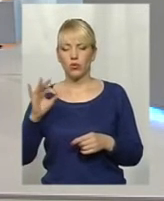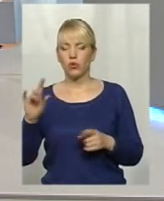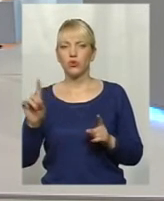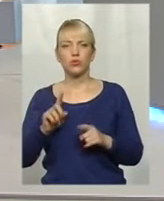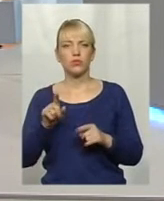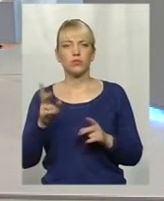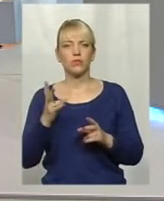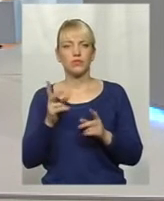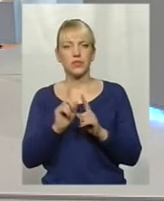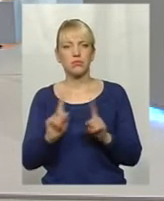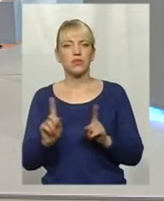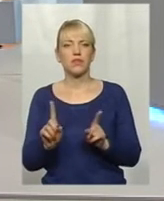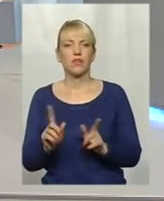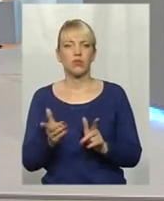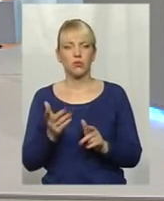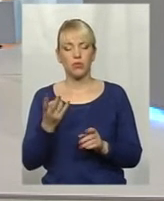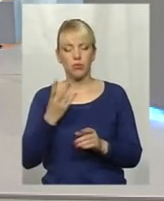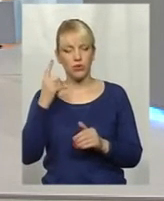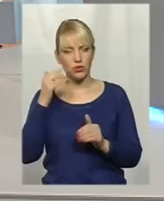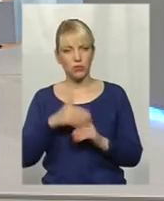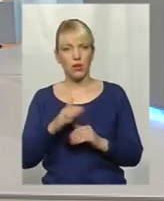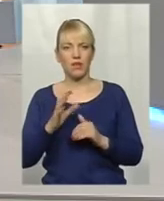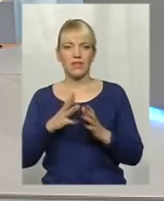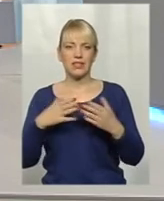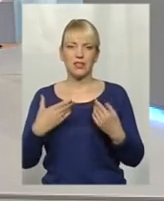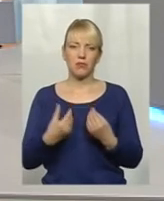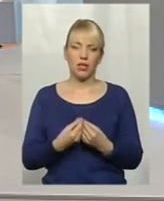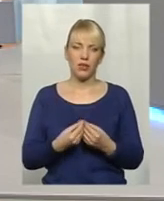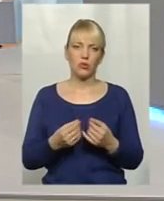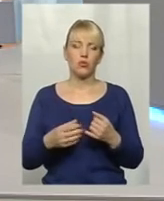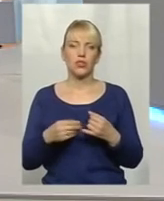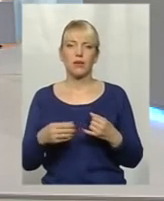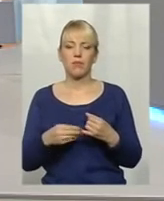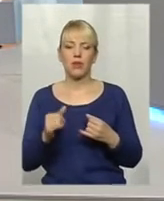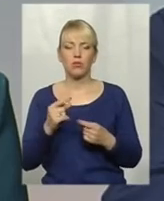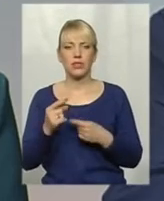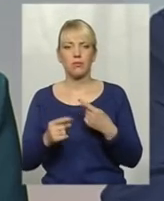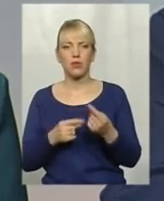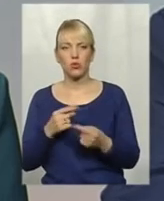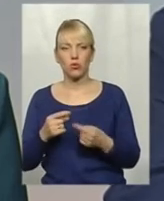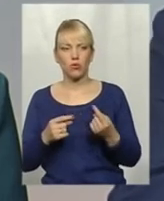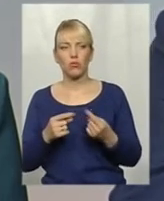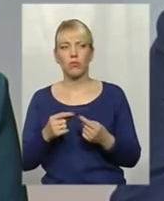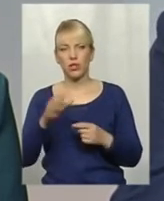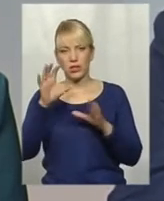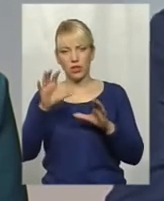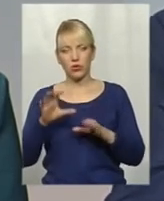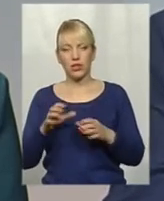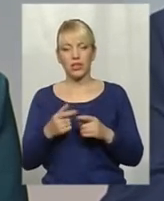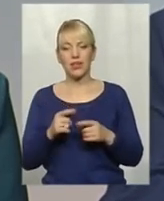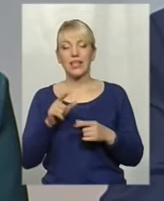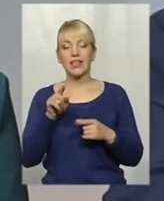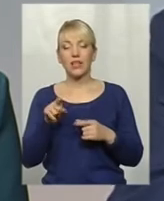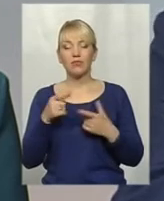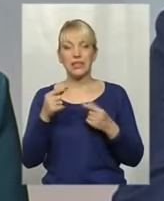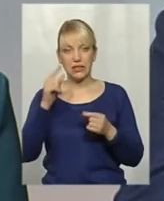специфіка. Фахівець має розумітися і в сімейному, і в земельному, в спадковому законодавстві, різна галузь, яка б не була. Принаймні, там, де він не знає,